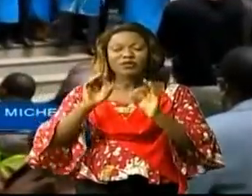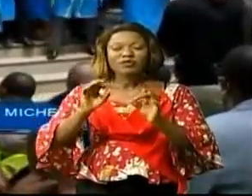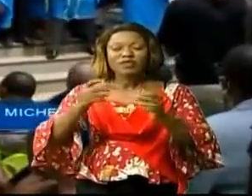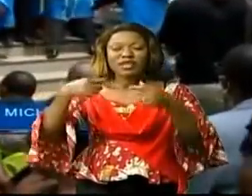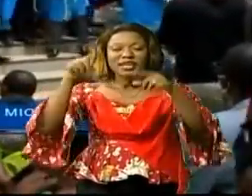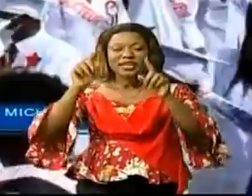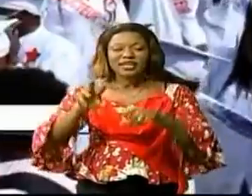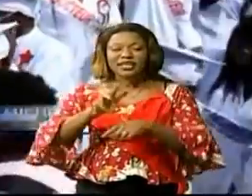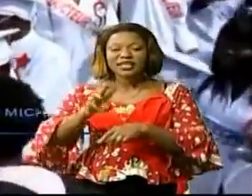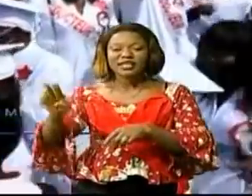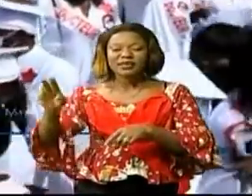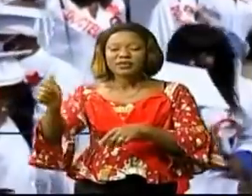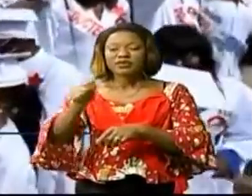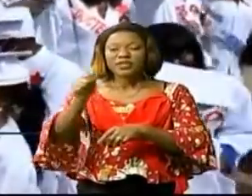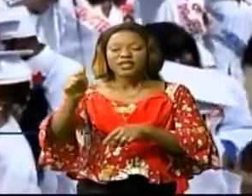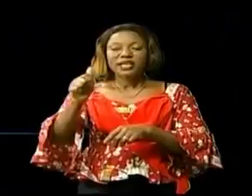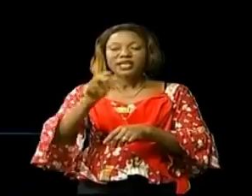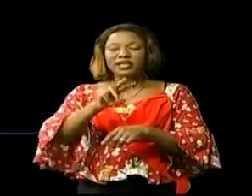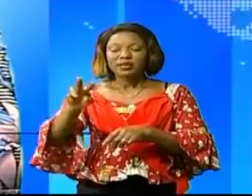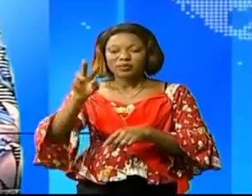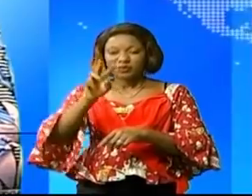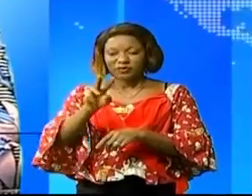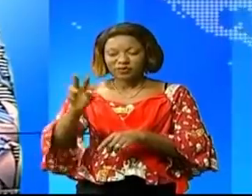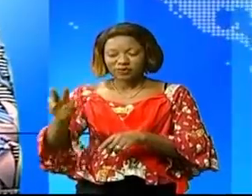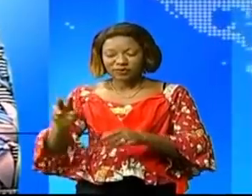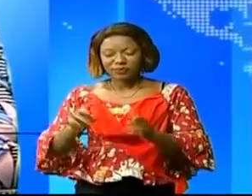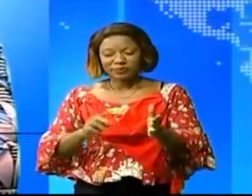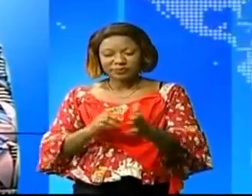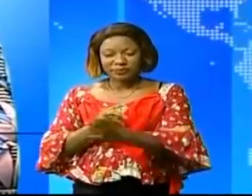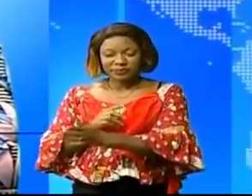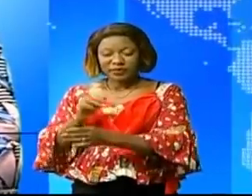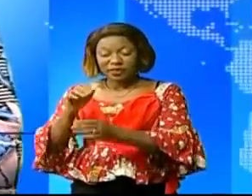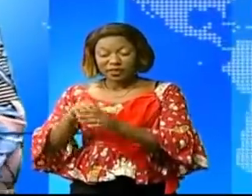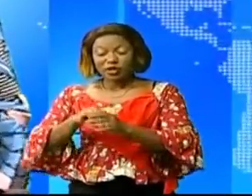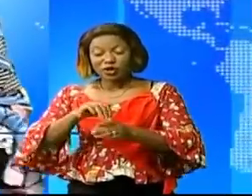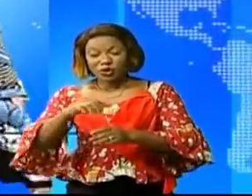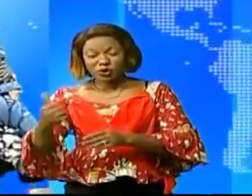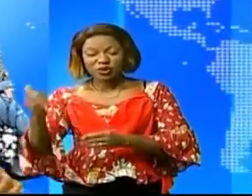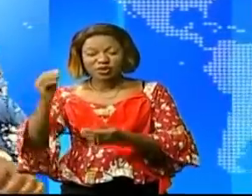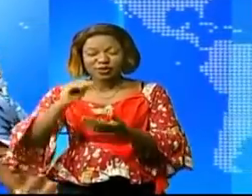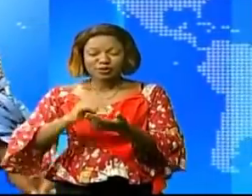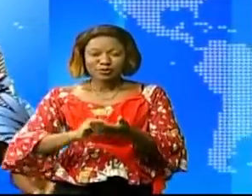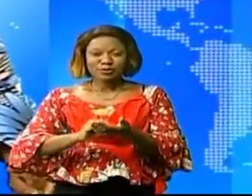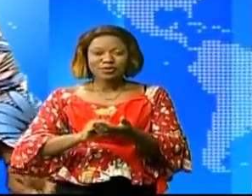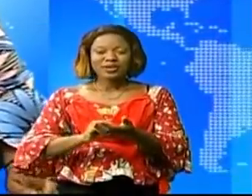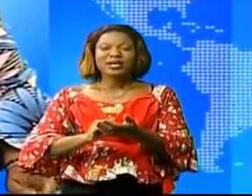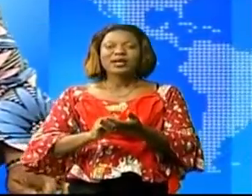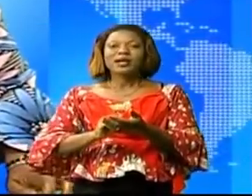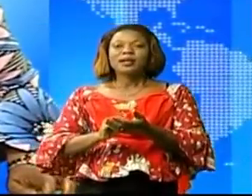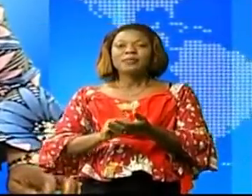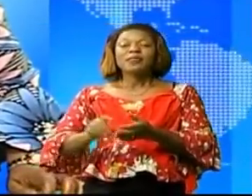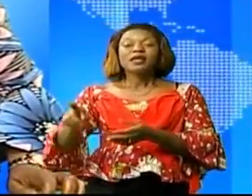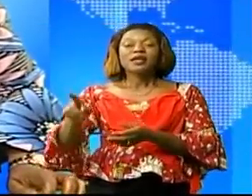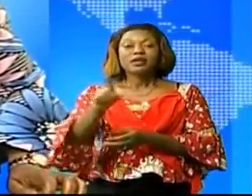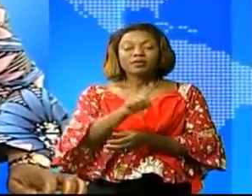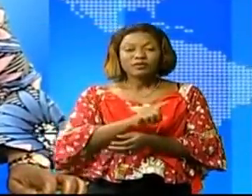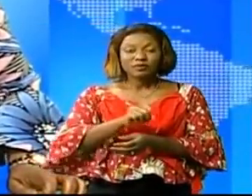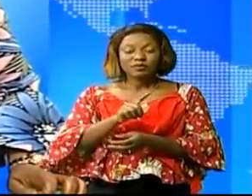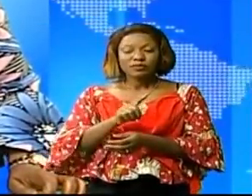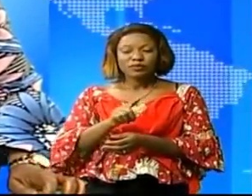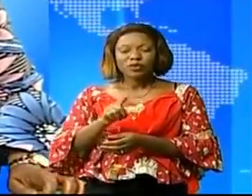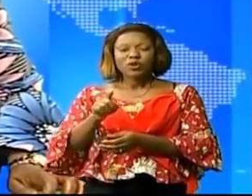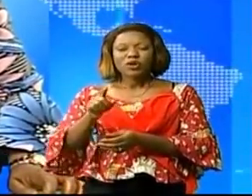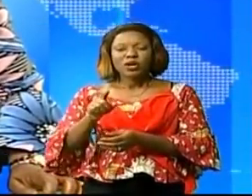académique 2021-2022. Dans un autre chapitre de ce journal, il est écrit « Ne vous conformez pas au